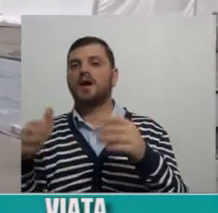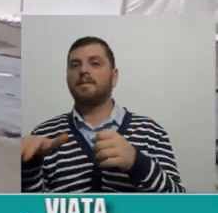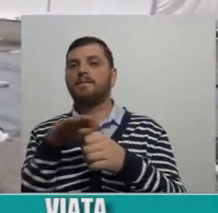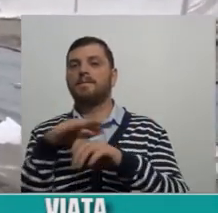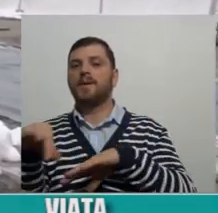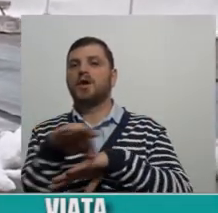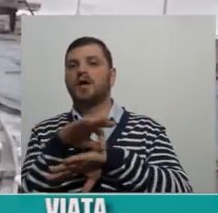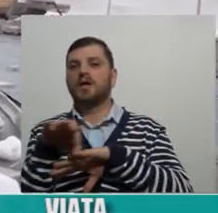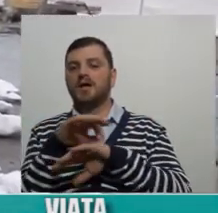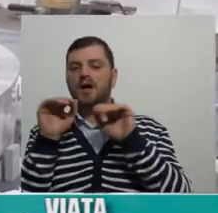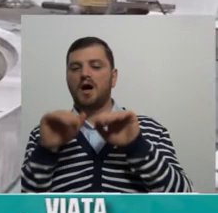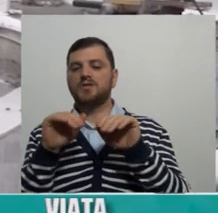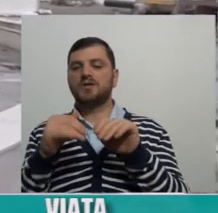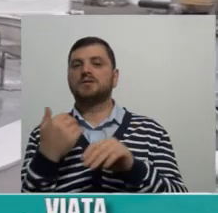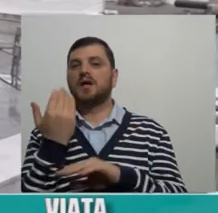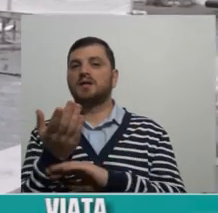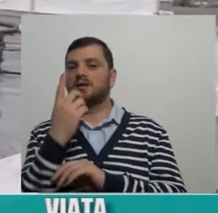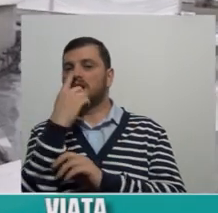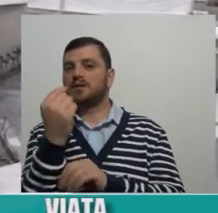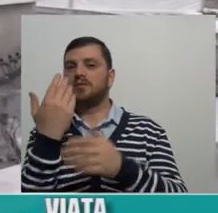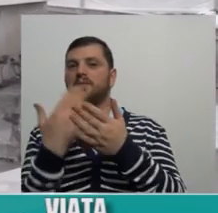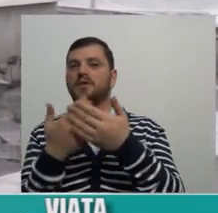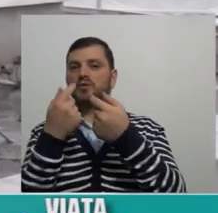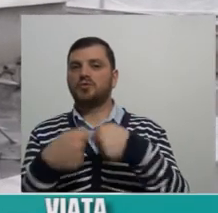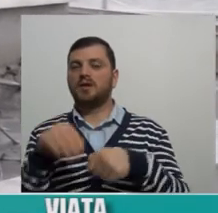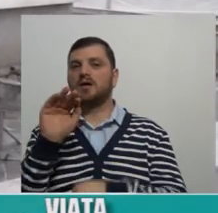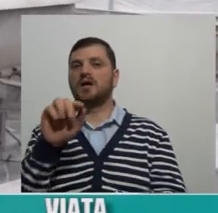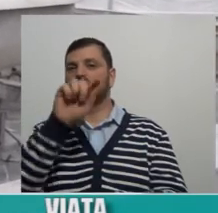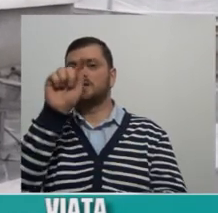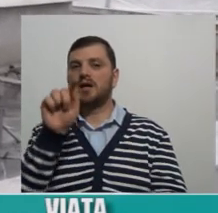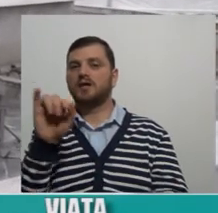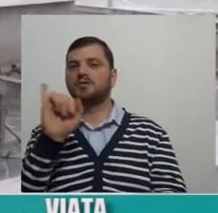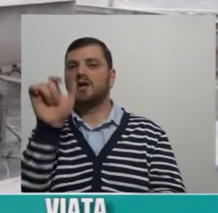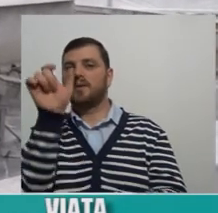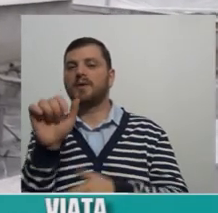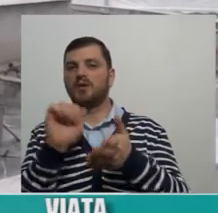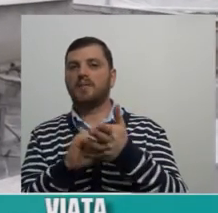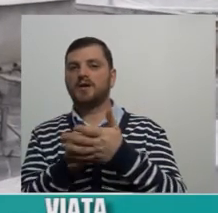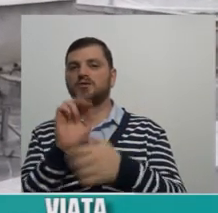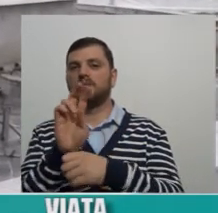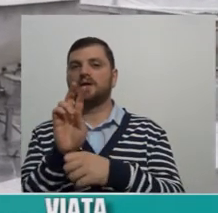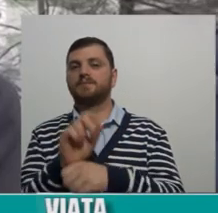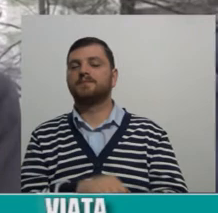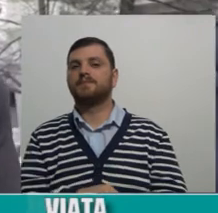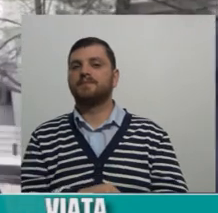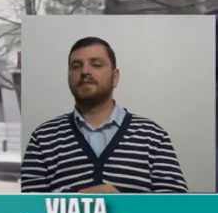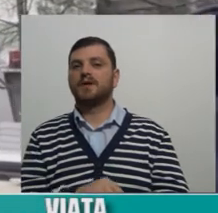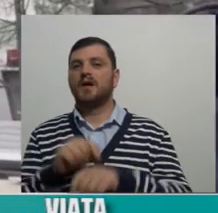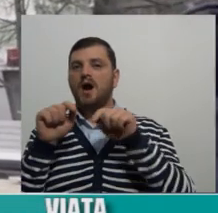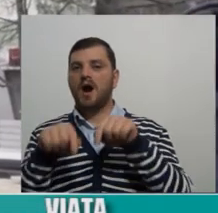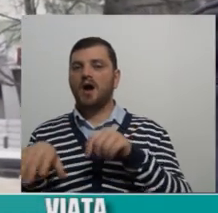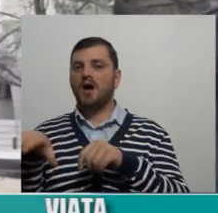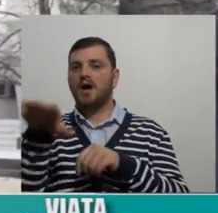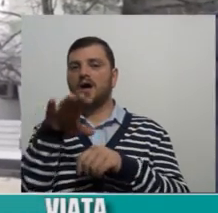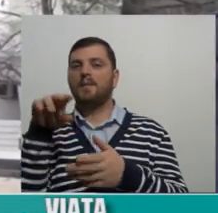care implementează proiectul, acesta dând răspunsuri tuturor întrebărilor puse de către jurnaliștii prezenți. Și aici, în